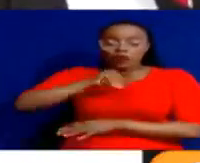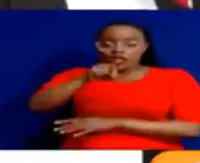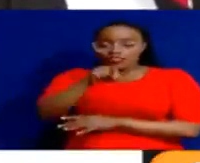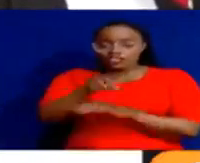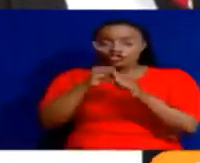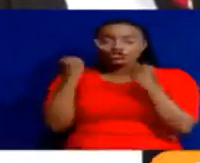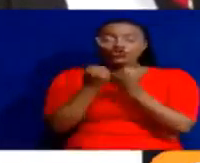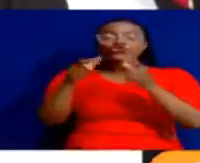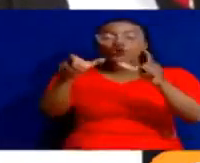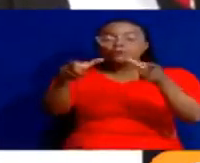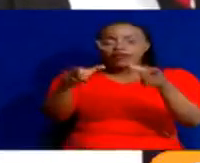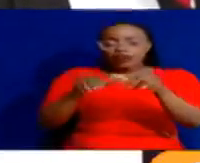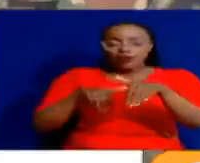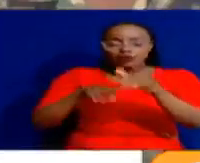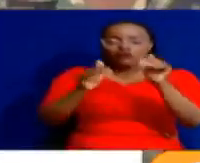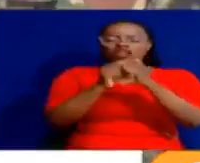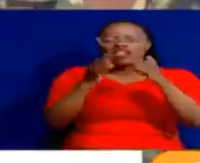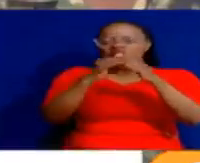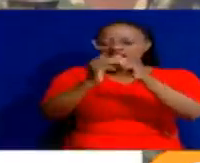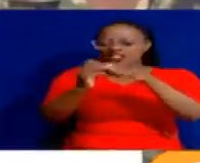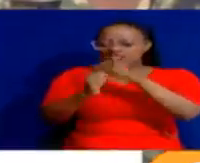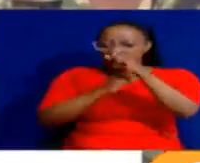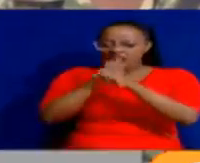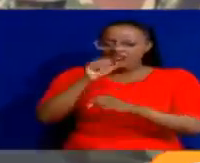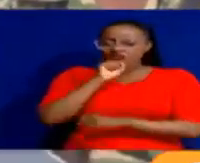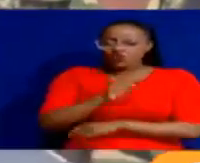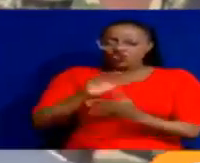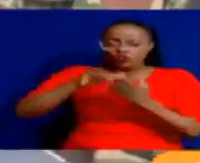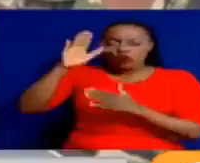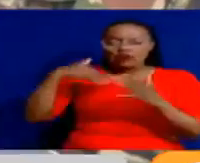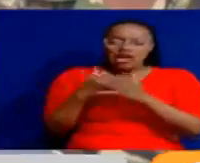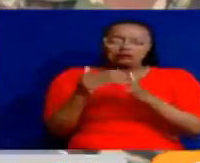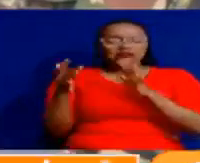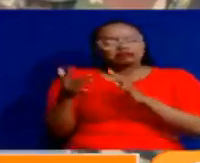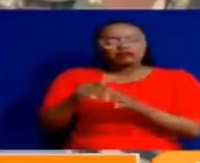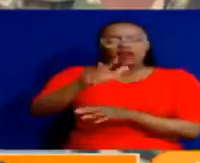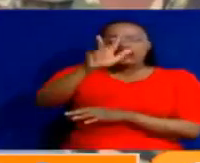hiyo wakisakwa. Umri wa miaka 18 sana mpaka miaka